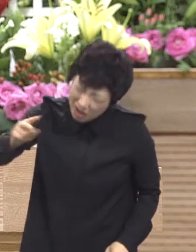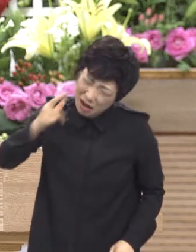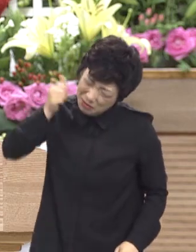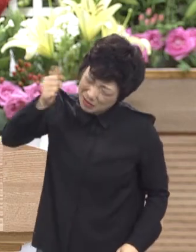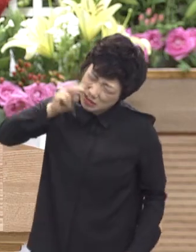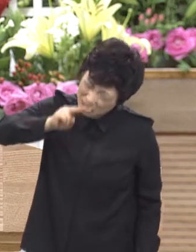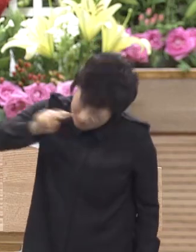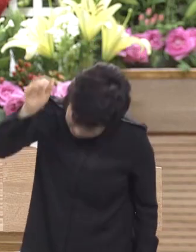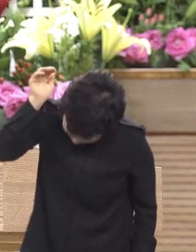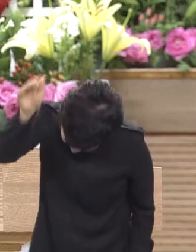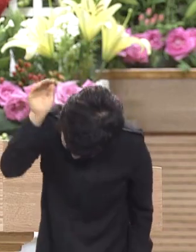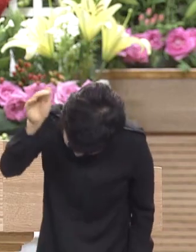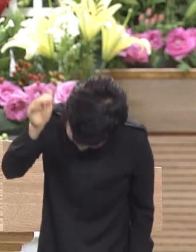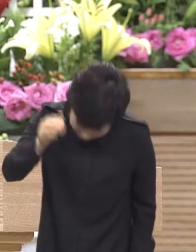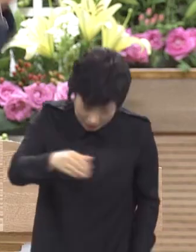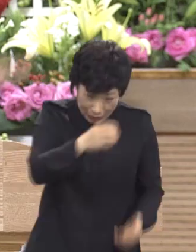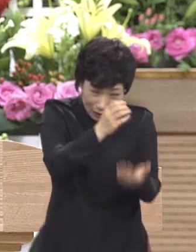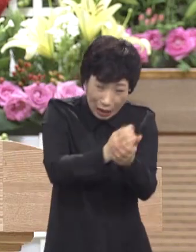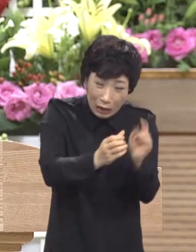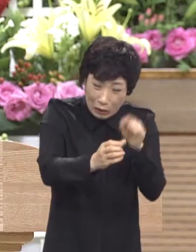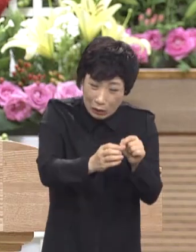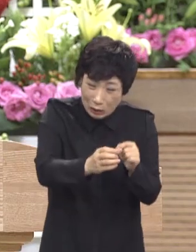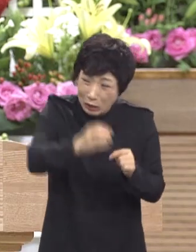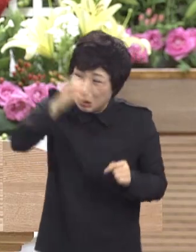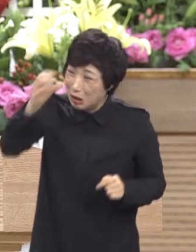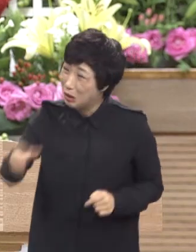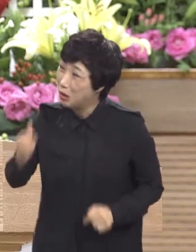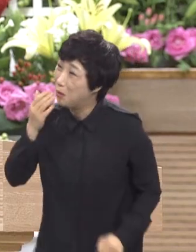아버지요 이 잔이 내게서